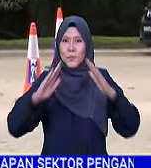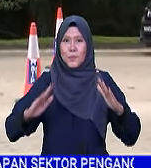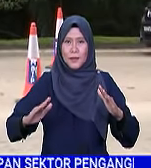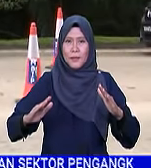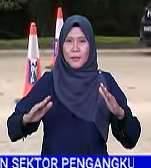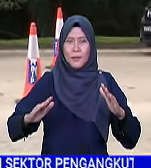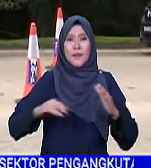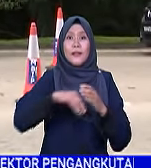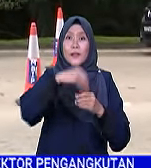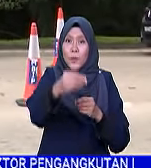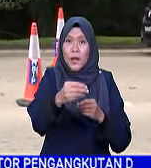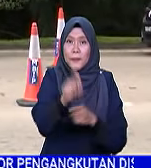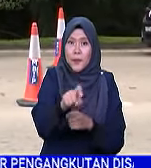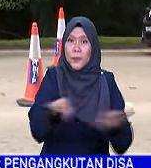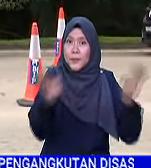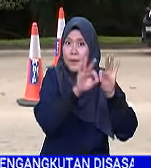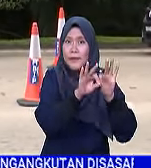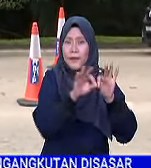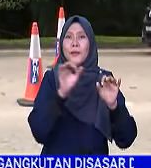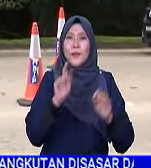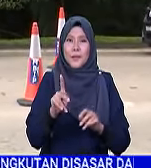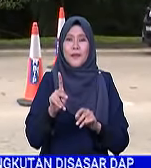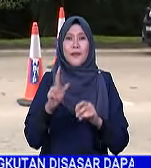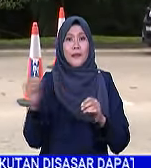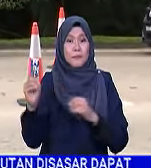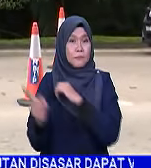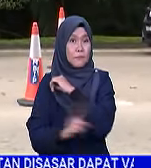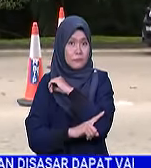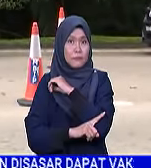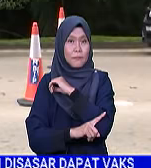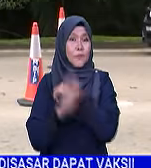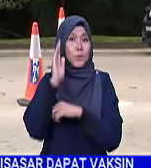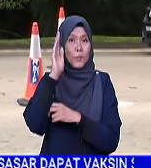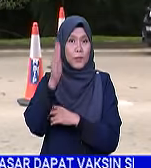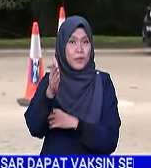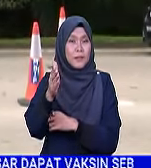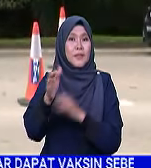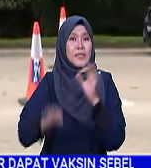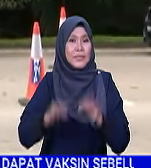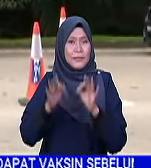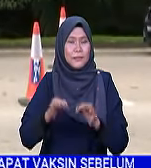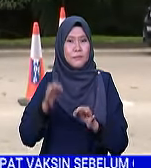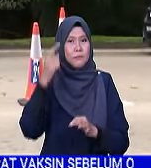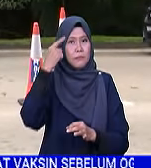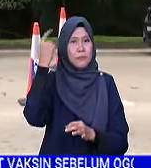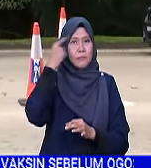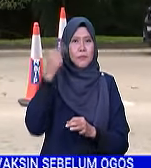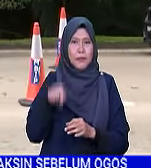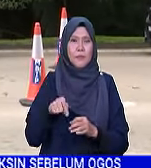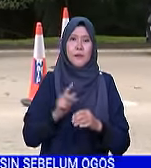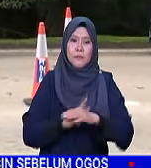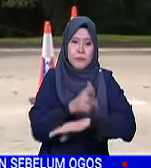home dan keluar sekiranya perlu sahaja. Dan tindakan compound akan dikenakan sekiranya masih lagi yang masih